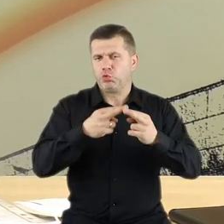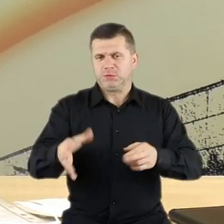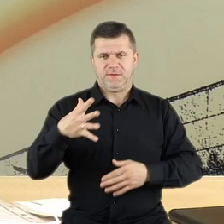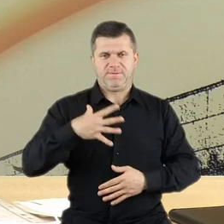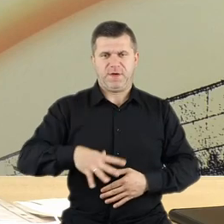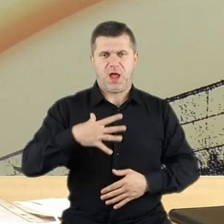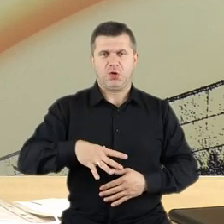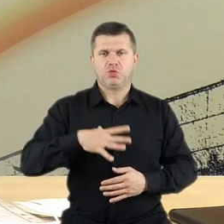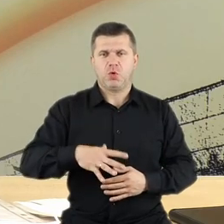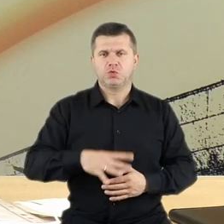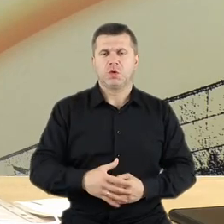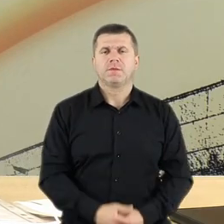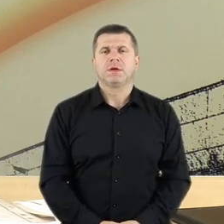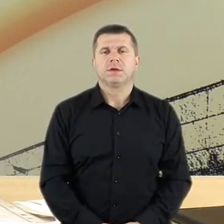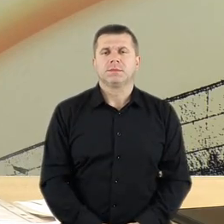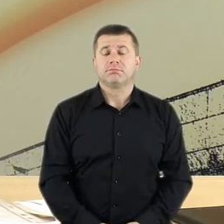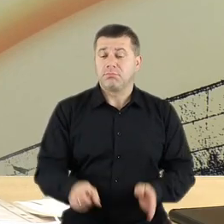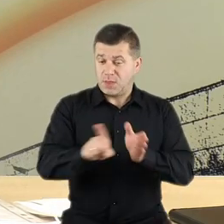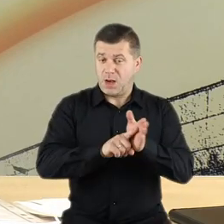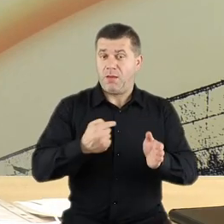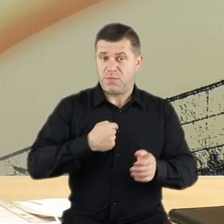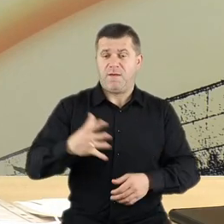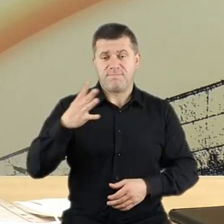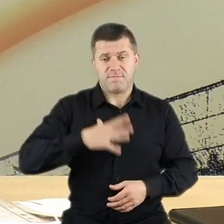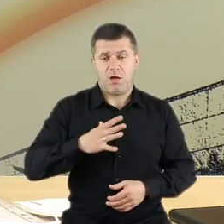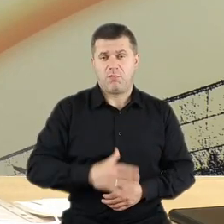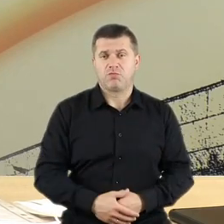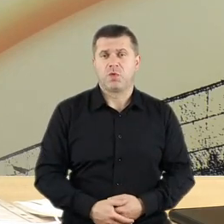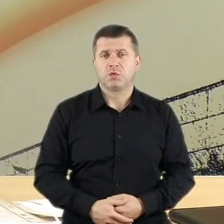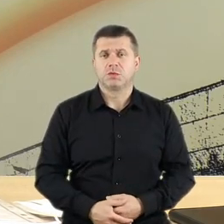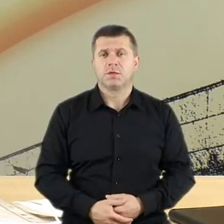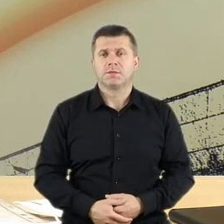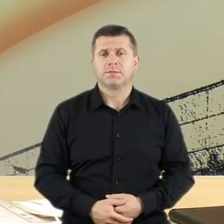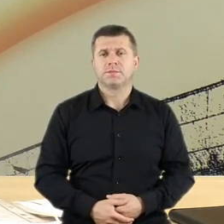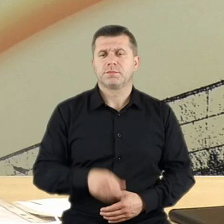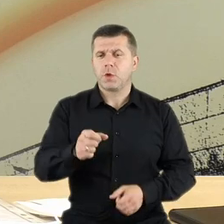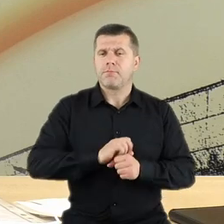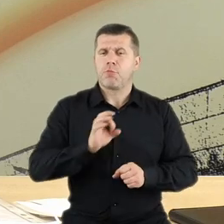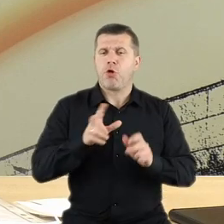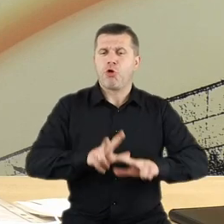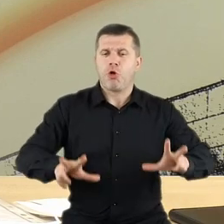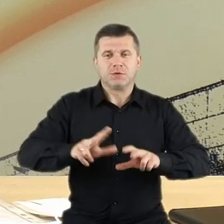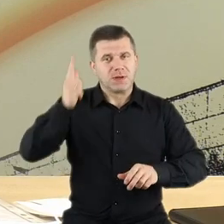takich No wartościowych no dla mnie wartościowych bo to są takie rodzinne pamiątki